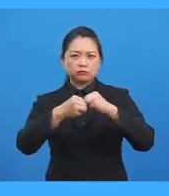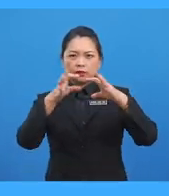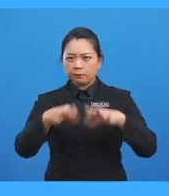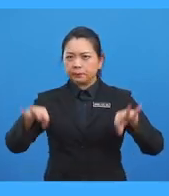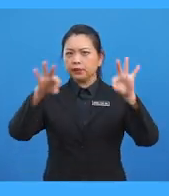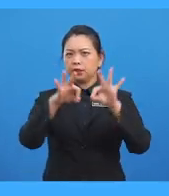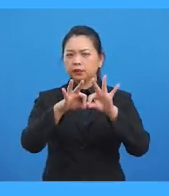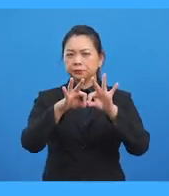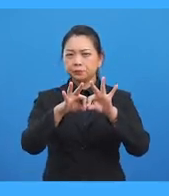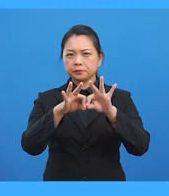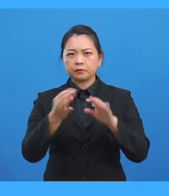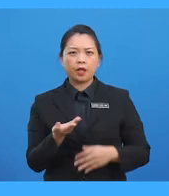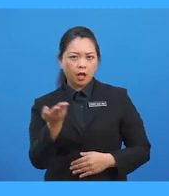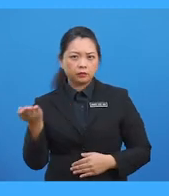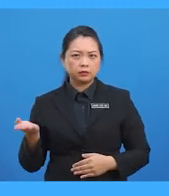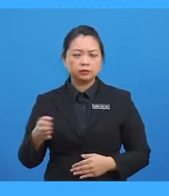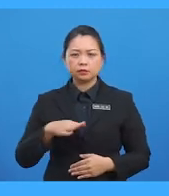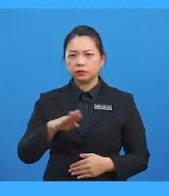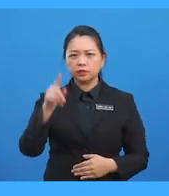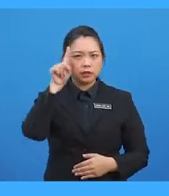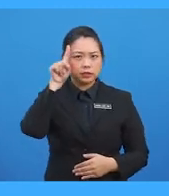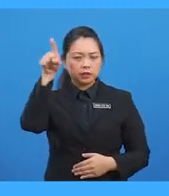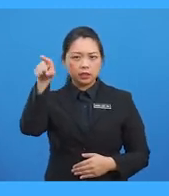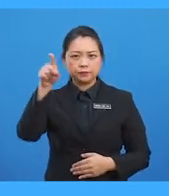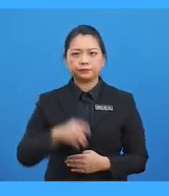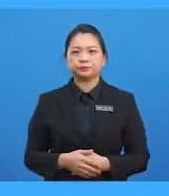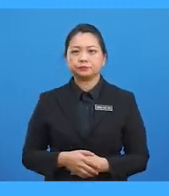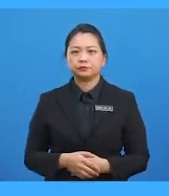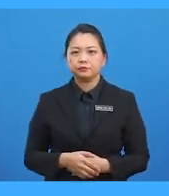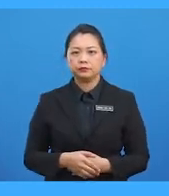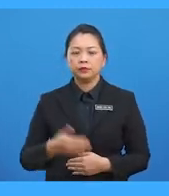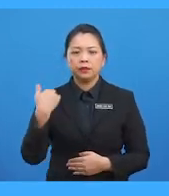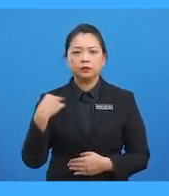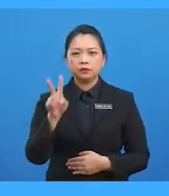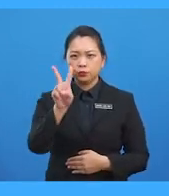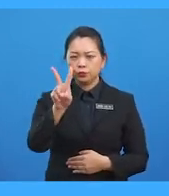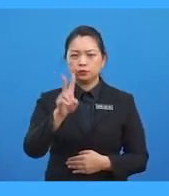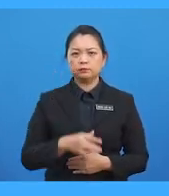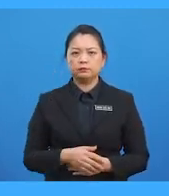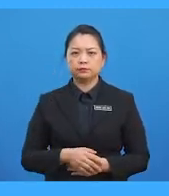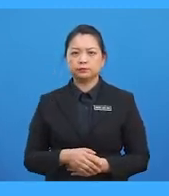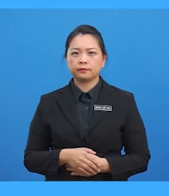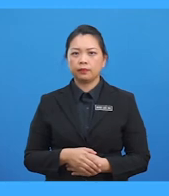intelek. Dalam tajuk ini, isu-isu kepentingan harta intelek terbahagi kepada dua,